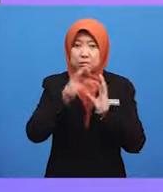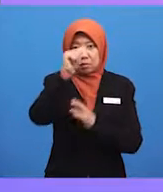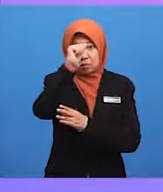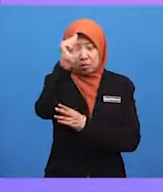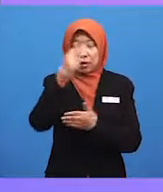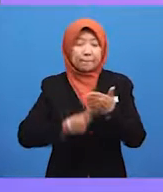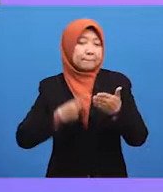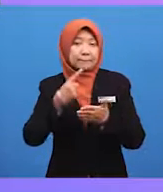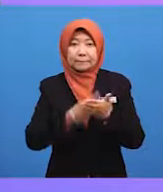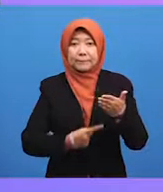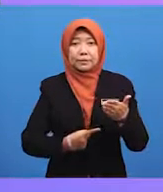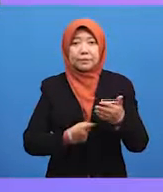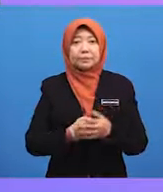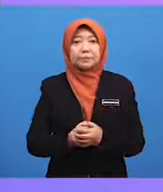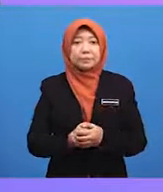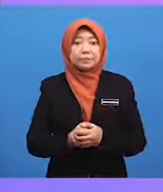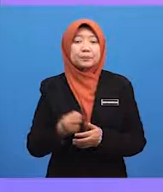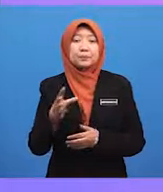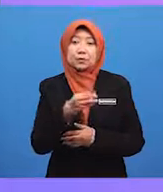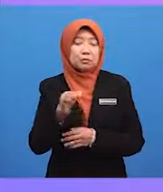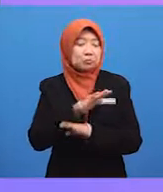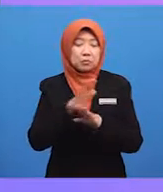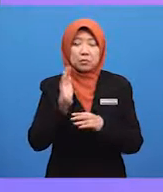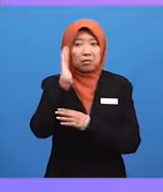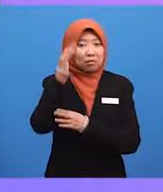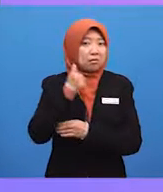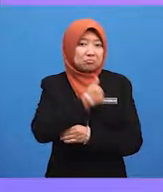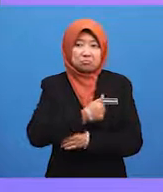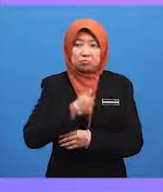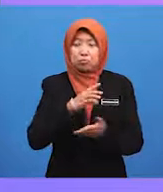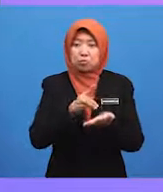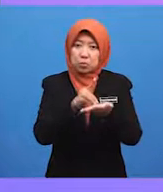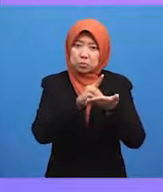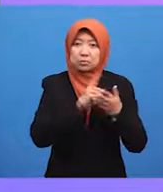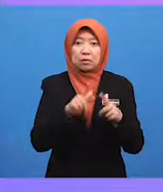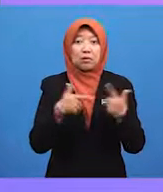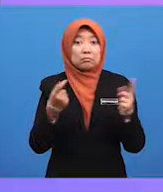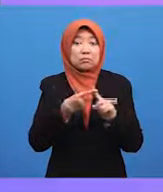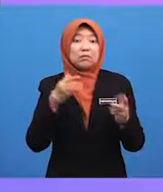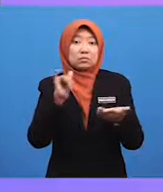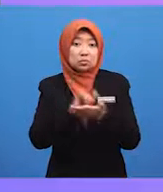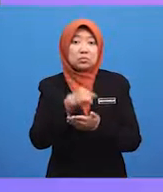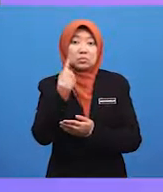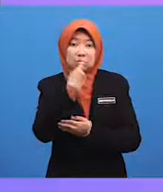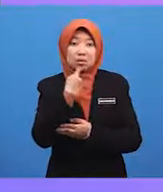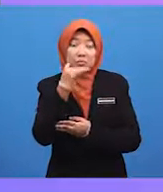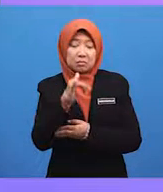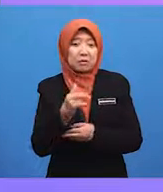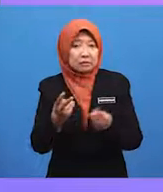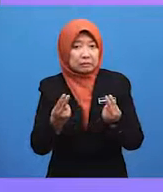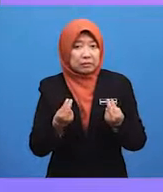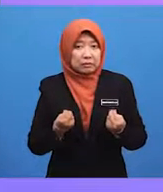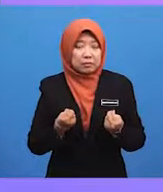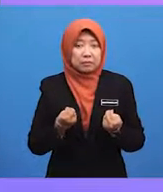jua, dan akan mengampunkan dosa yang lain dari itu bagi sesiapa yang dikehendakinya